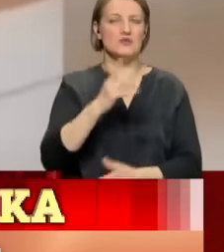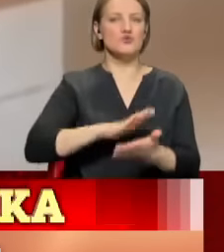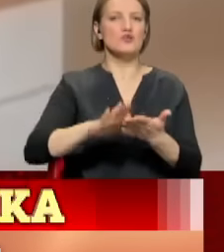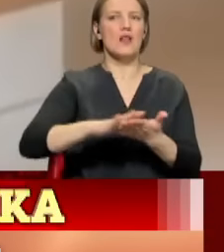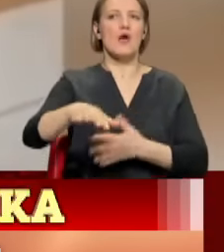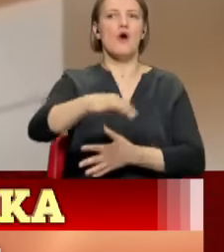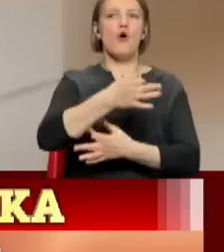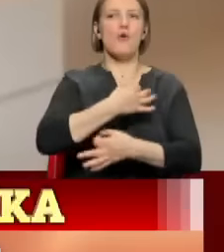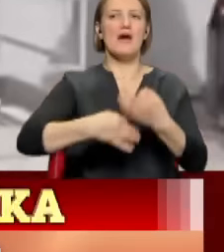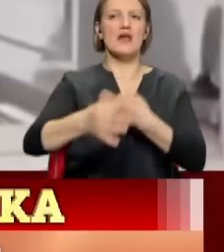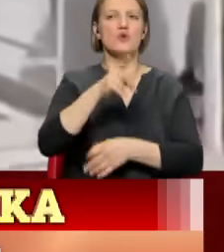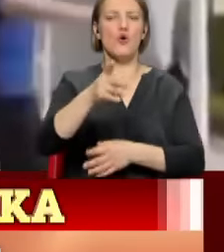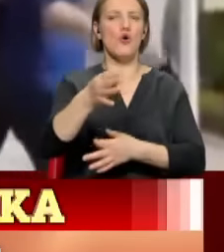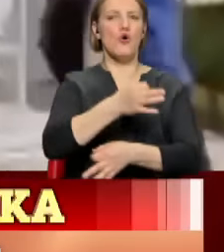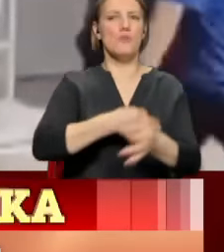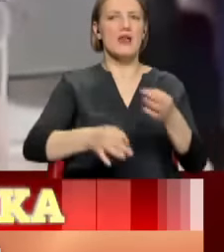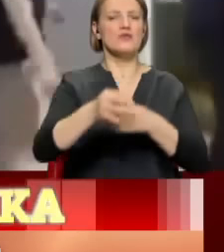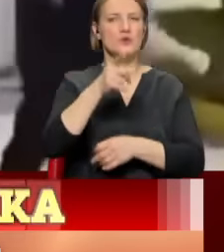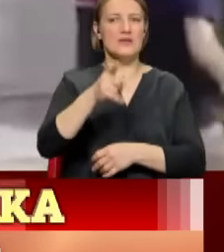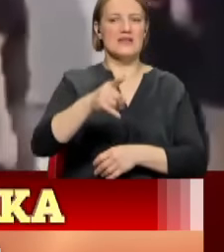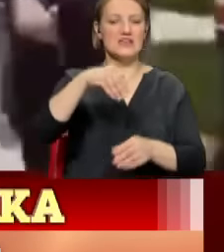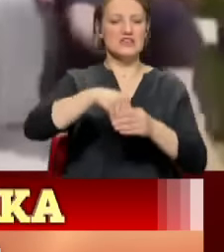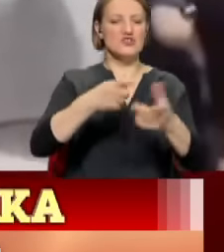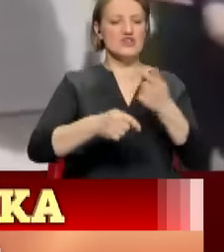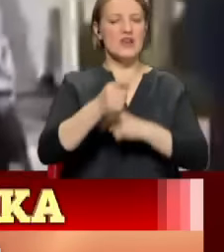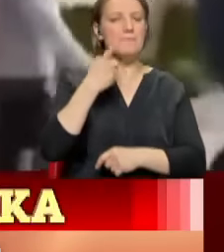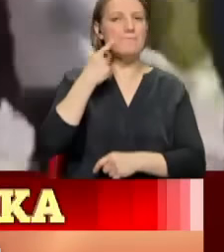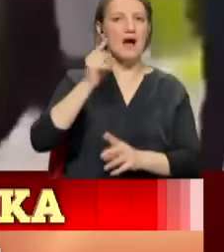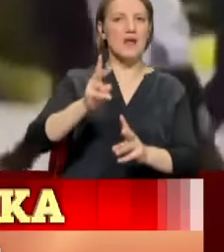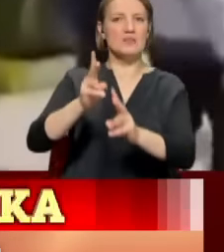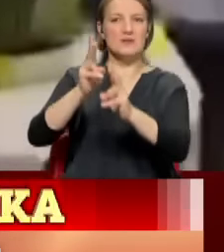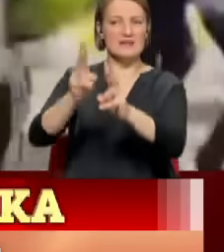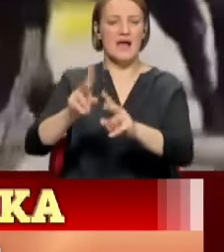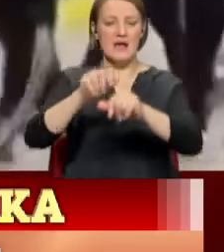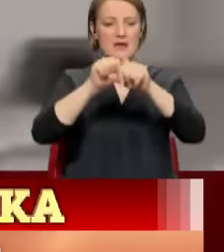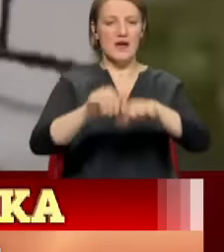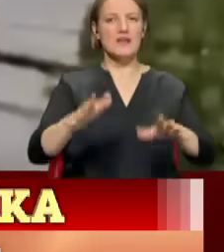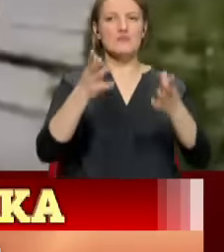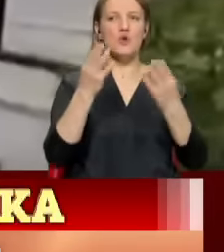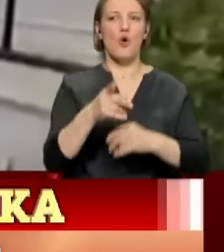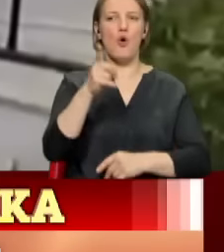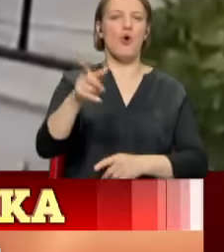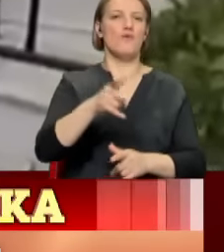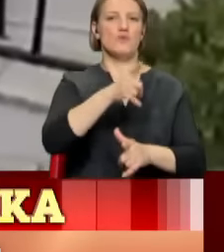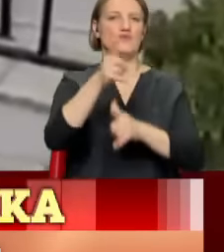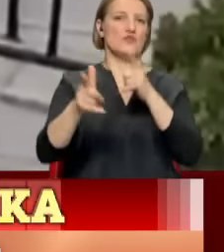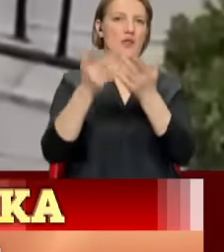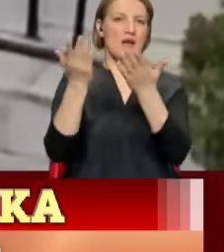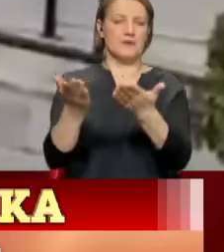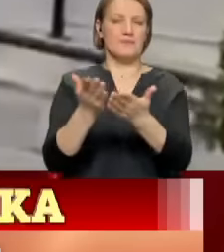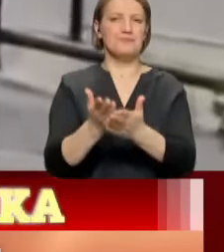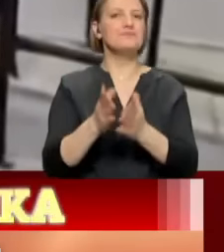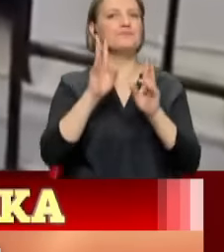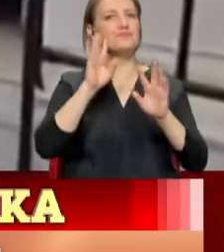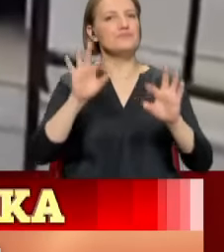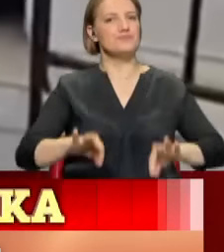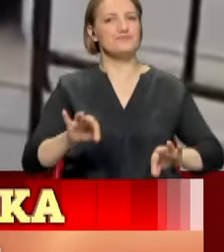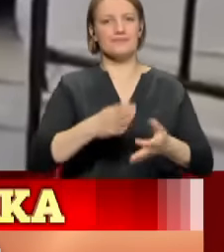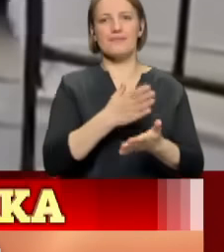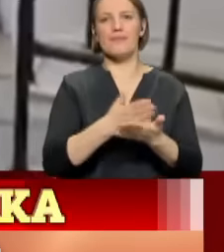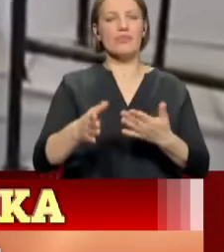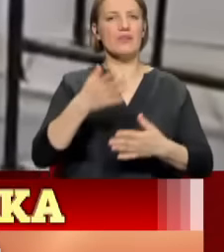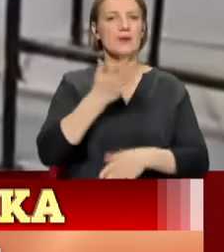düzenlenen operasyonlar ve o operasyonlardan İçişleri Bakanlığı tarafından yayımlanmış olan o görüntüler. Peki devam